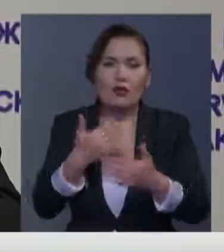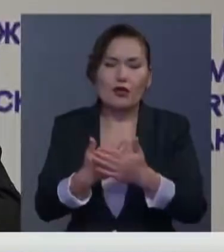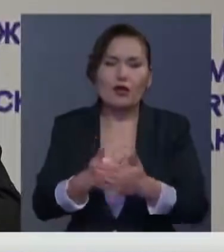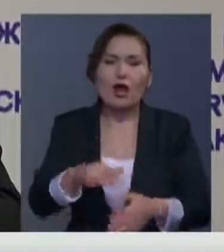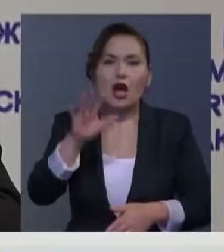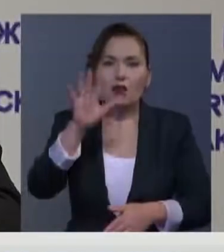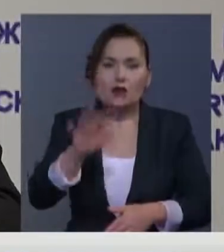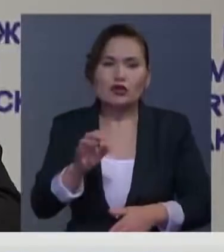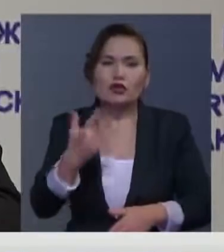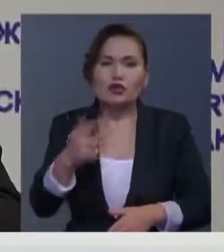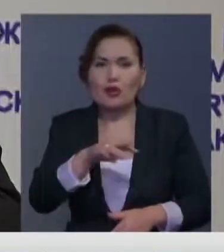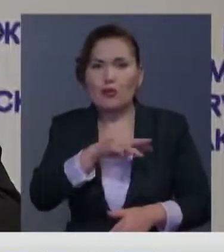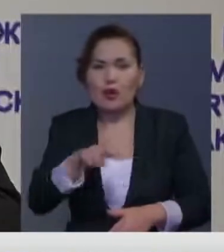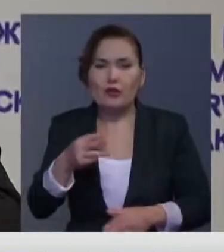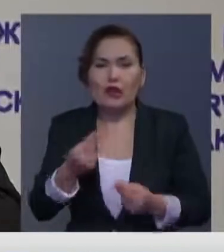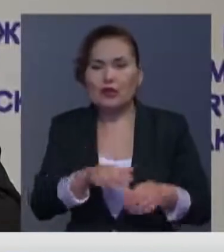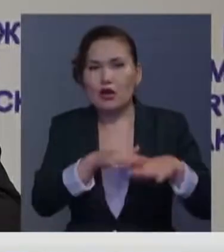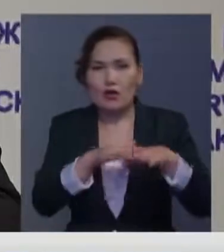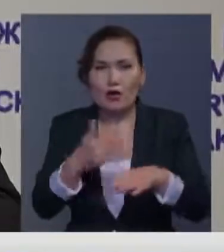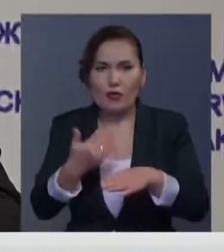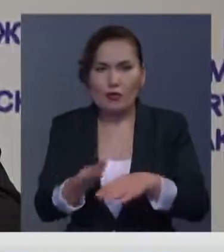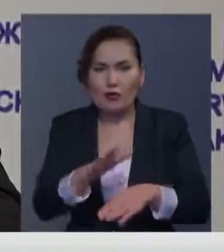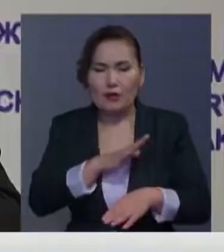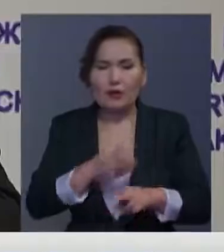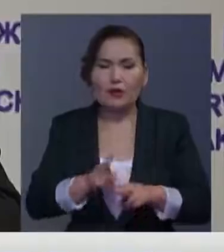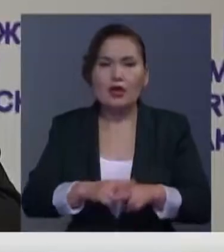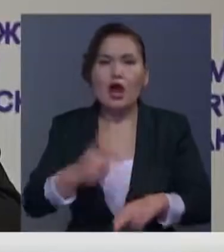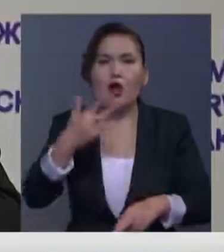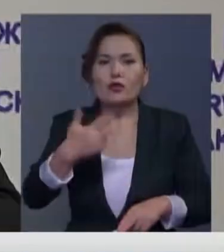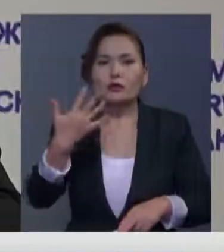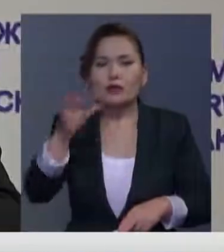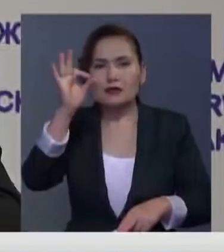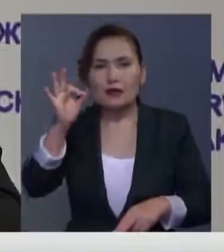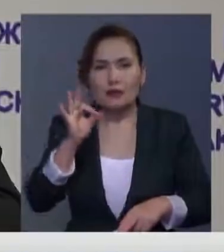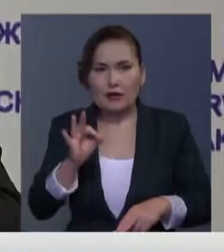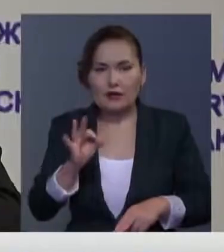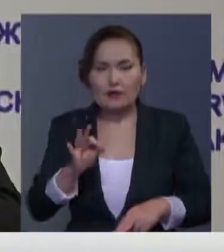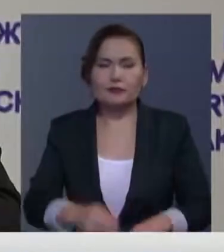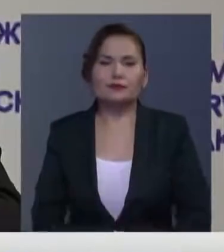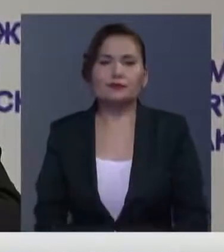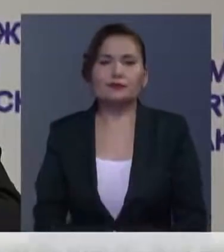503 миллион тенге бөлінді. Бұл бөлінген сомманың 35%-ын құрайды.